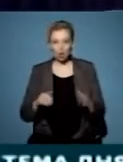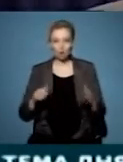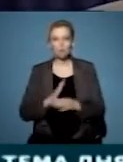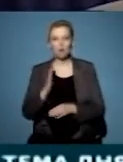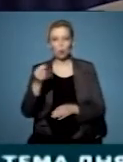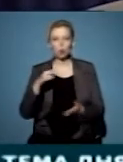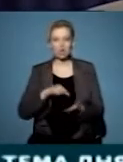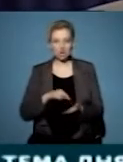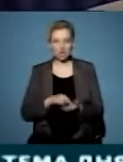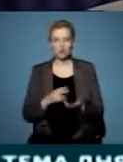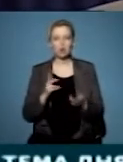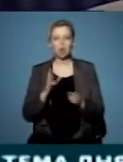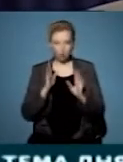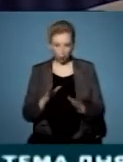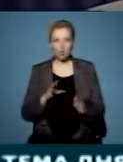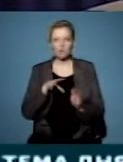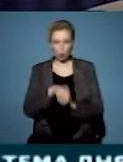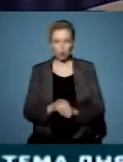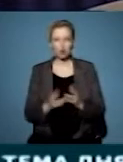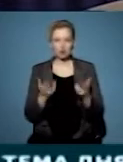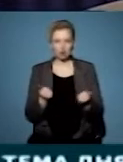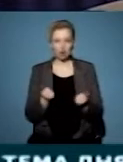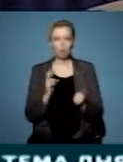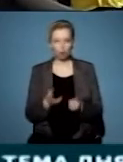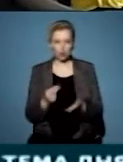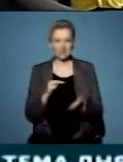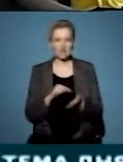Так. Буде включено. Буде включено, буде